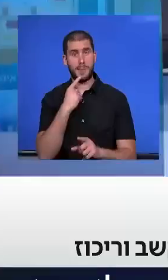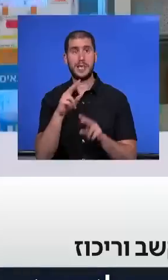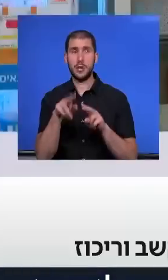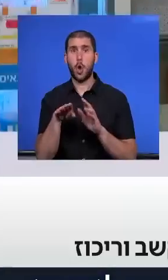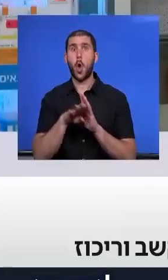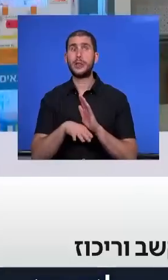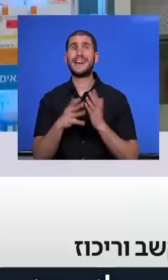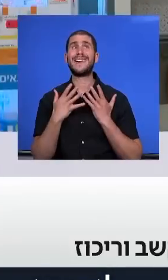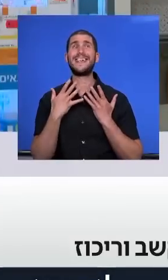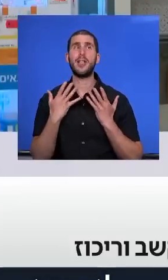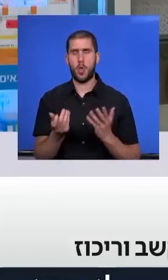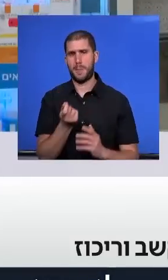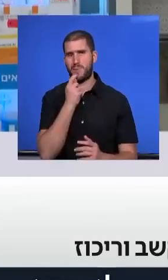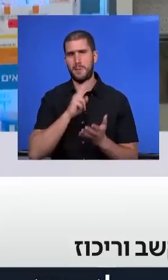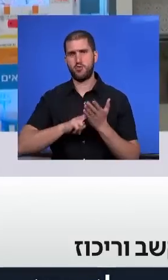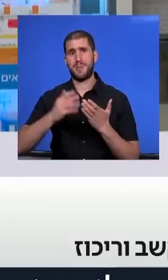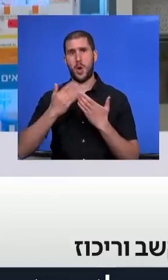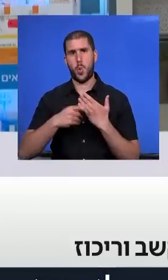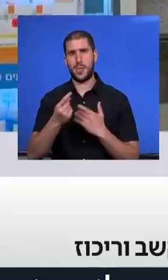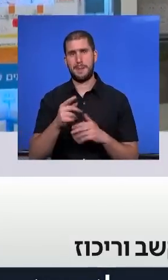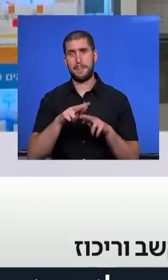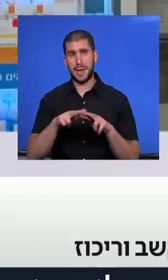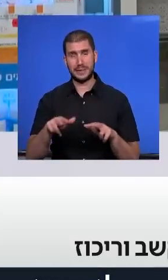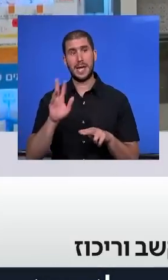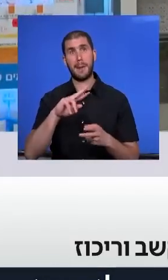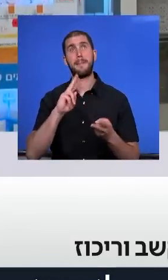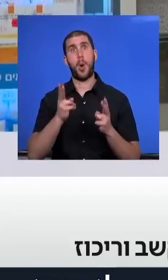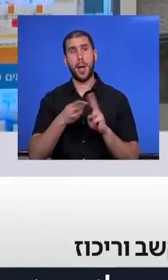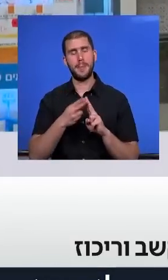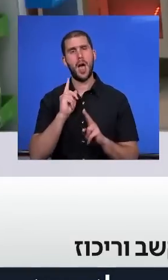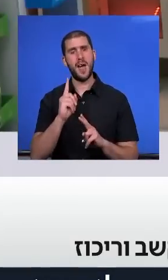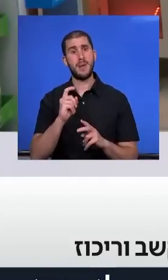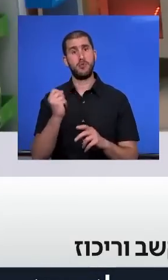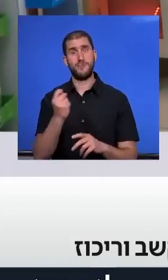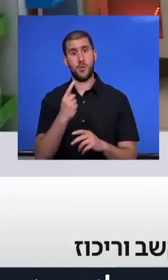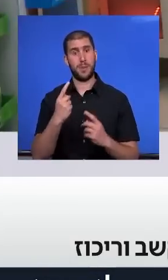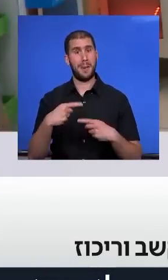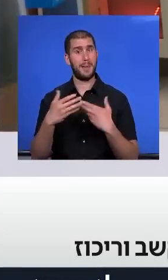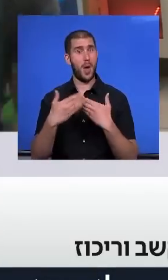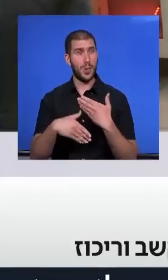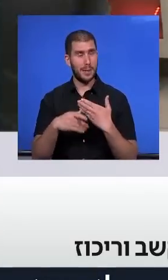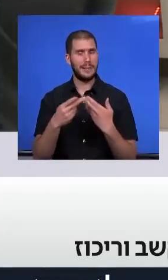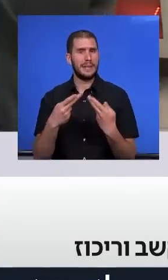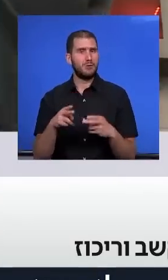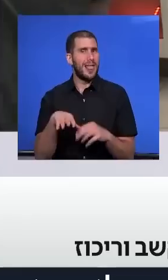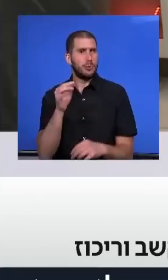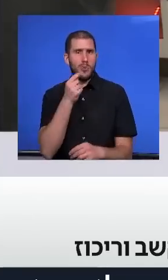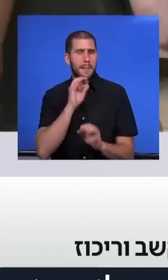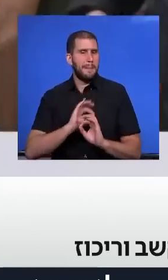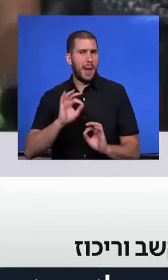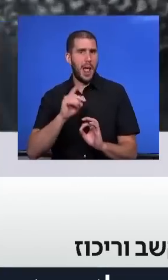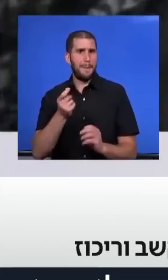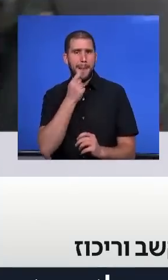מחסור גדול מאוד בחודשיים האחרונים בארץ, גם בעולם. אבל בשבועות, הימים האחרונים, אי אפשר למצוא את התרופה הזאת בבתי